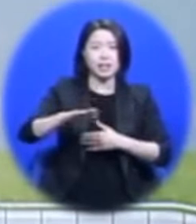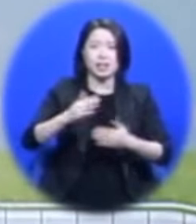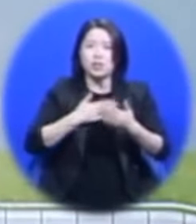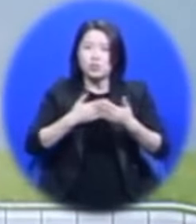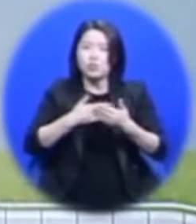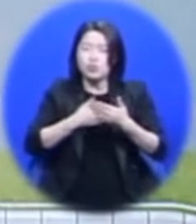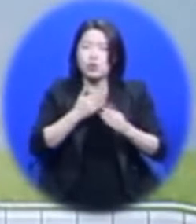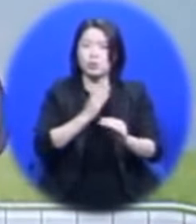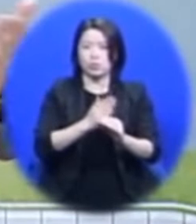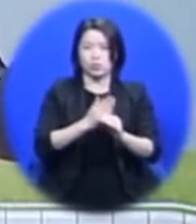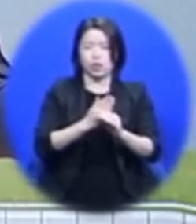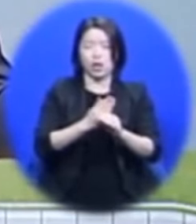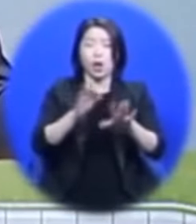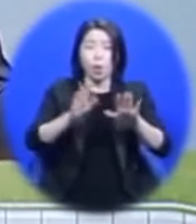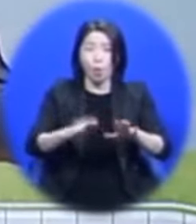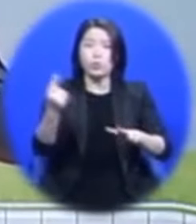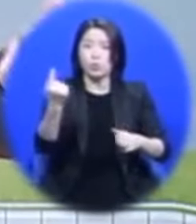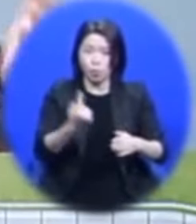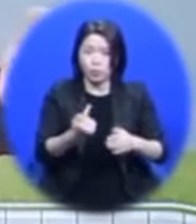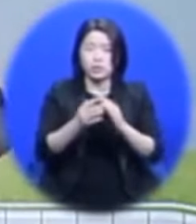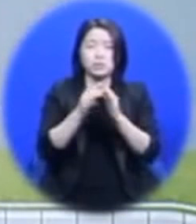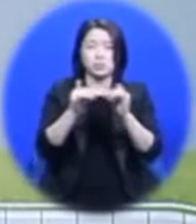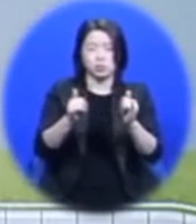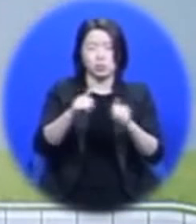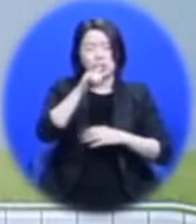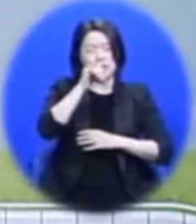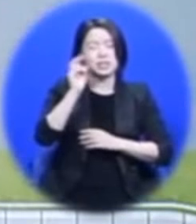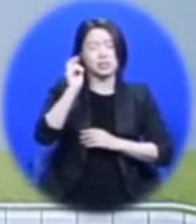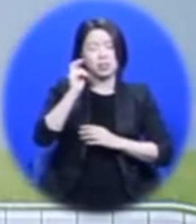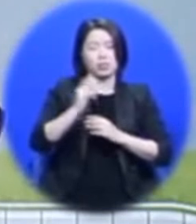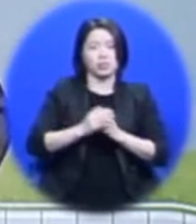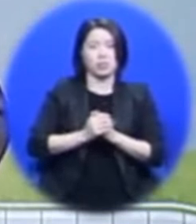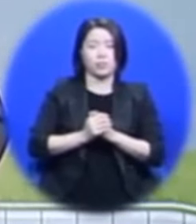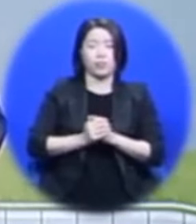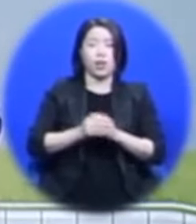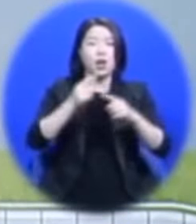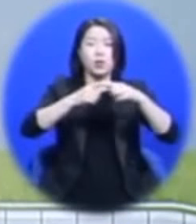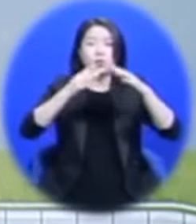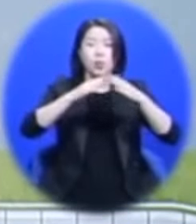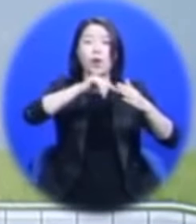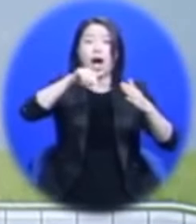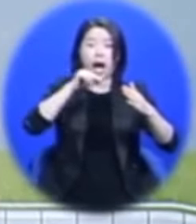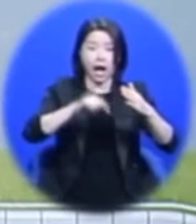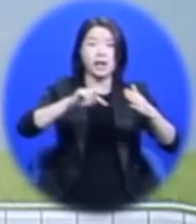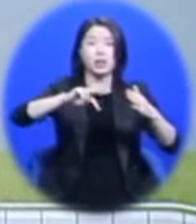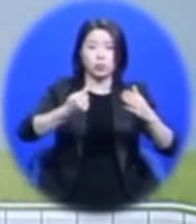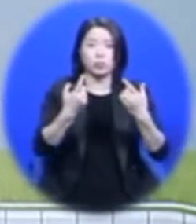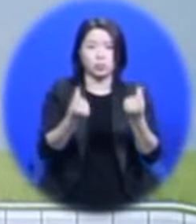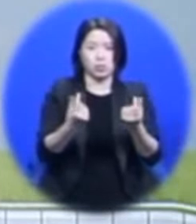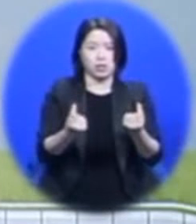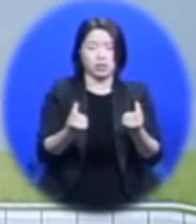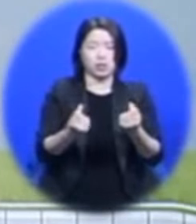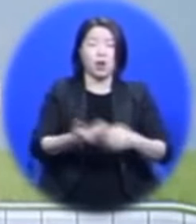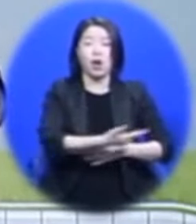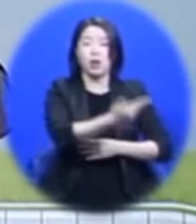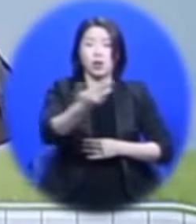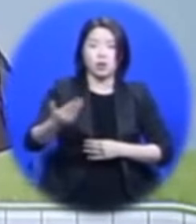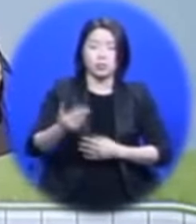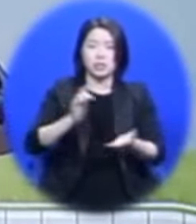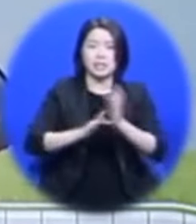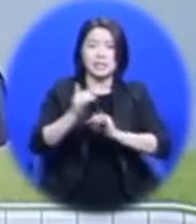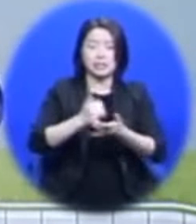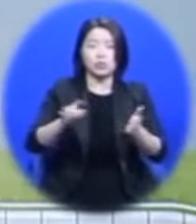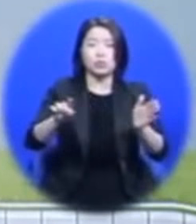두려운 가운데 오늘 오신 분들도 있으실 거예요. 교회 안에도 그렇습니다. 여러분들이 예수를